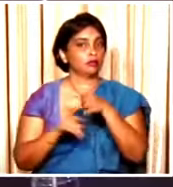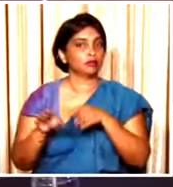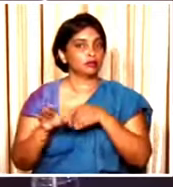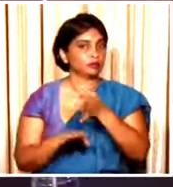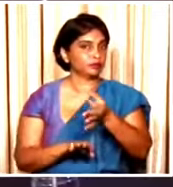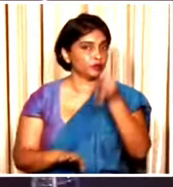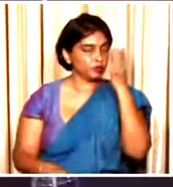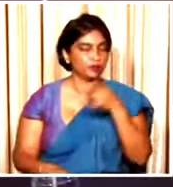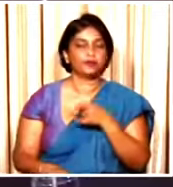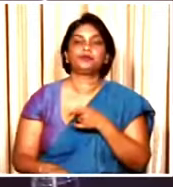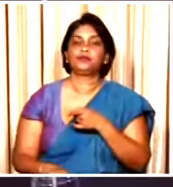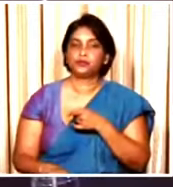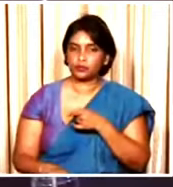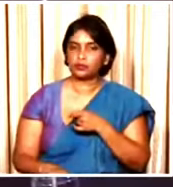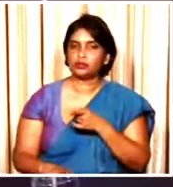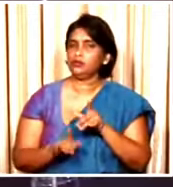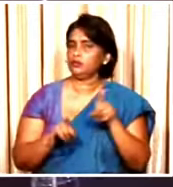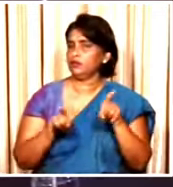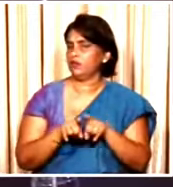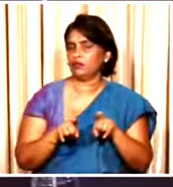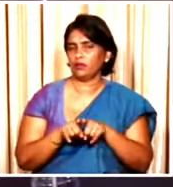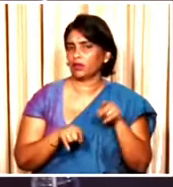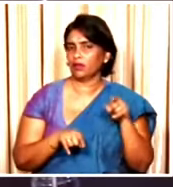නොදීම එය කොතෙක් දුරට